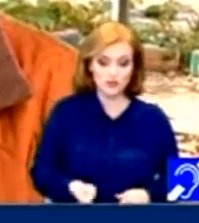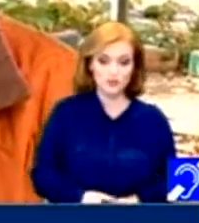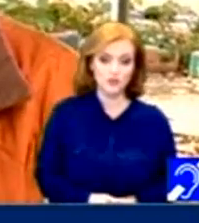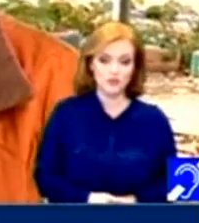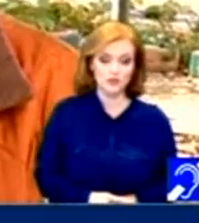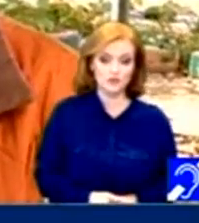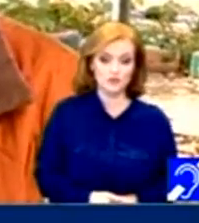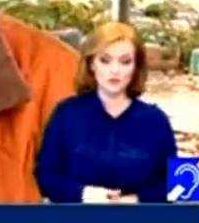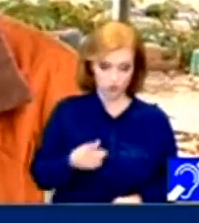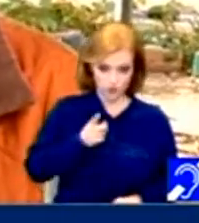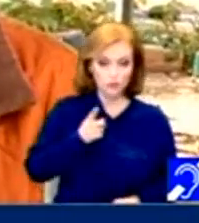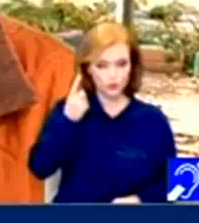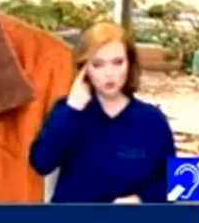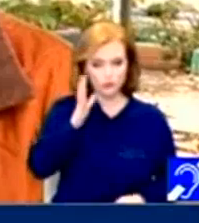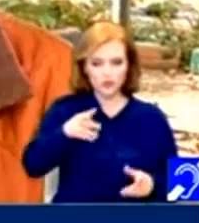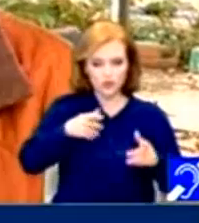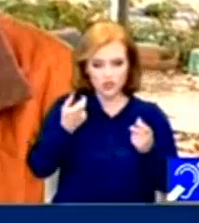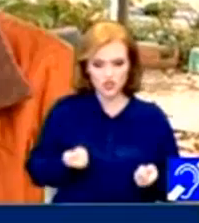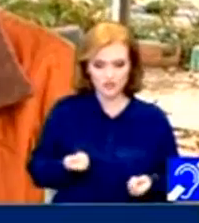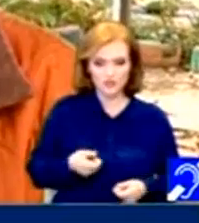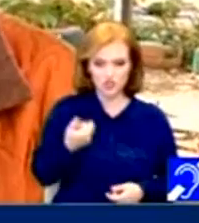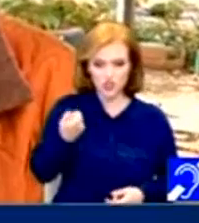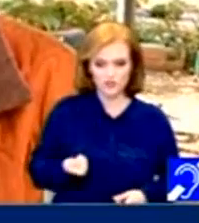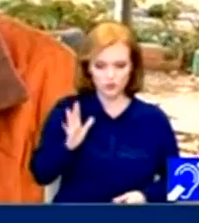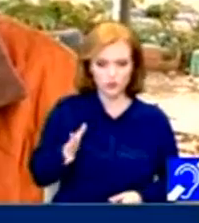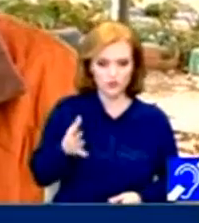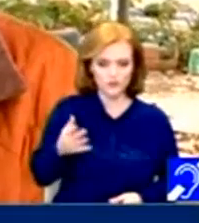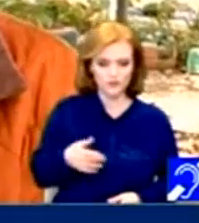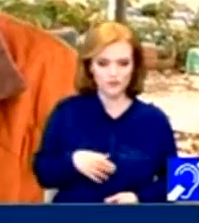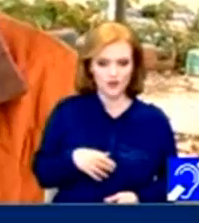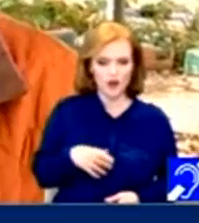niște scăderi? Nu, nu, nu. Sau poate la o încălzire mai bună?